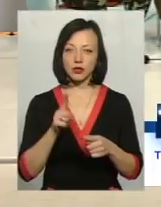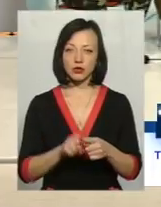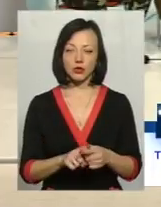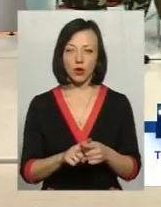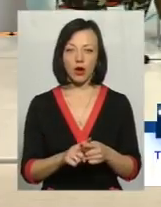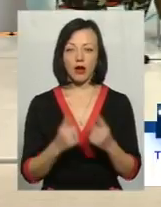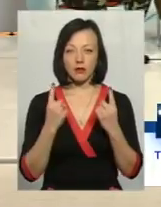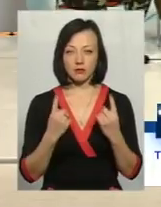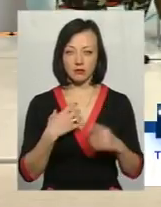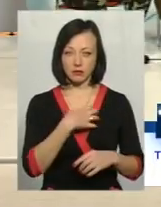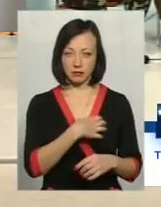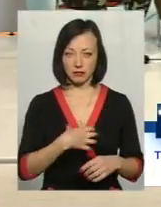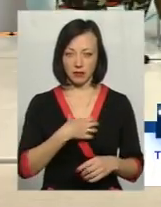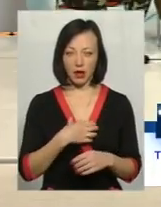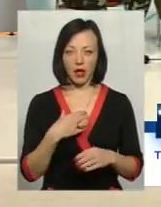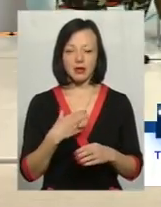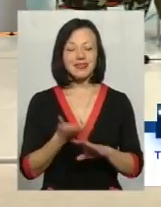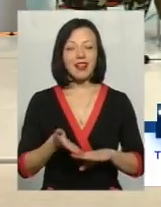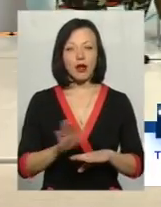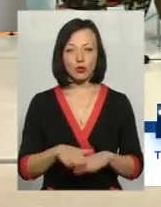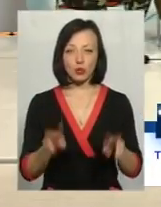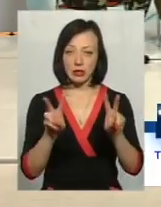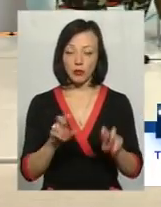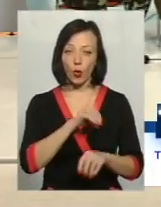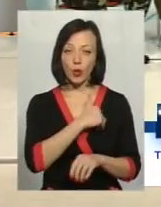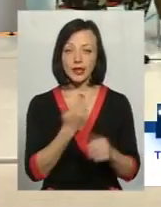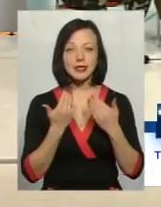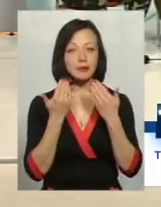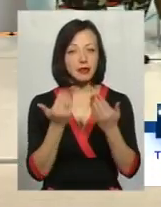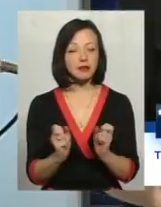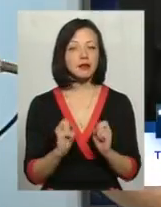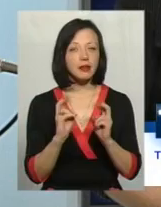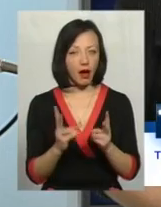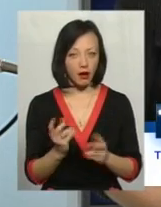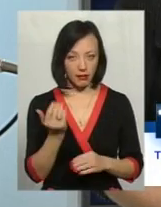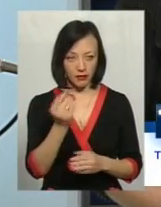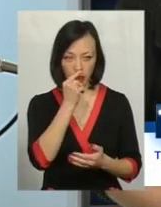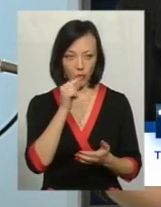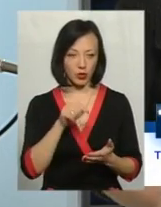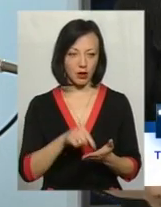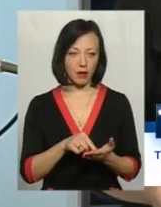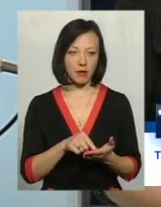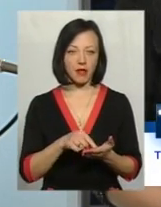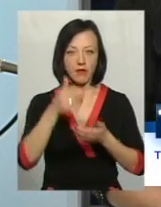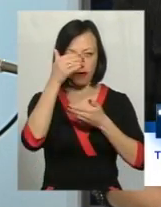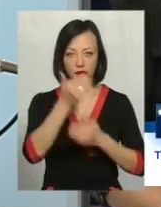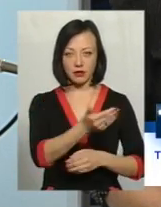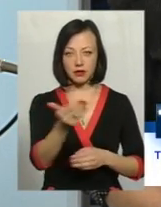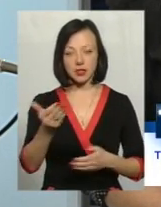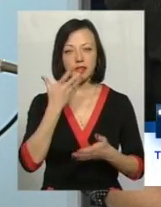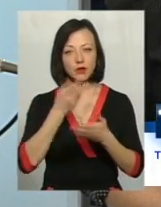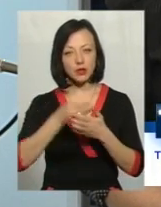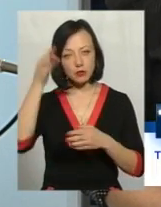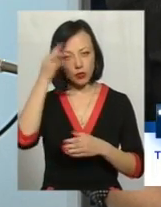глибоку і складну тему, хотіла б запитати у вас, як ви потрапили в Афганістан? В кожного у вас свої спогади,